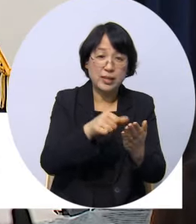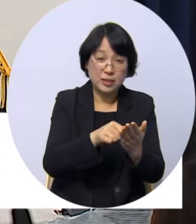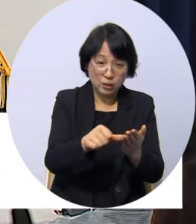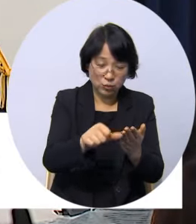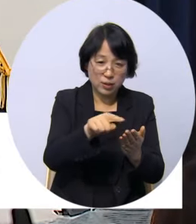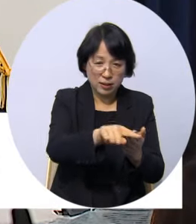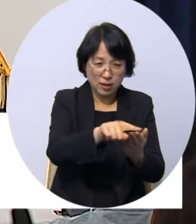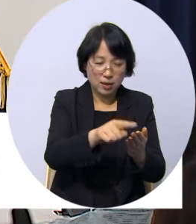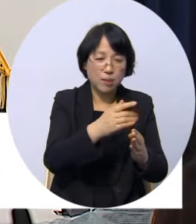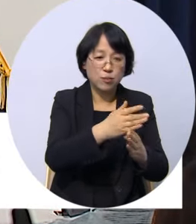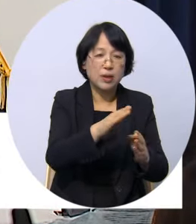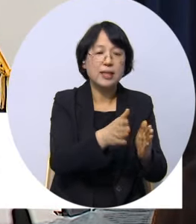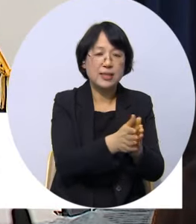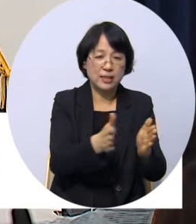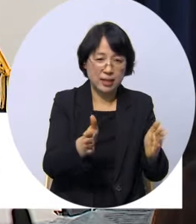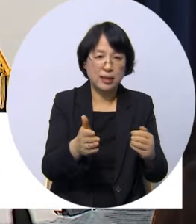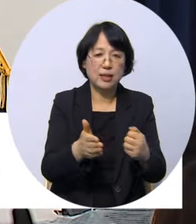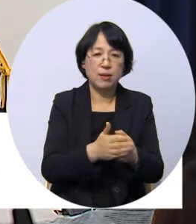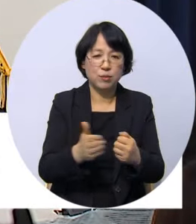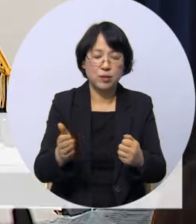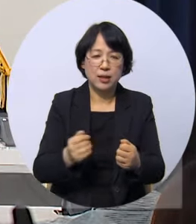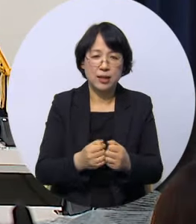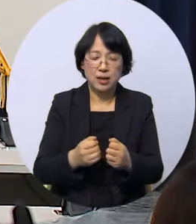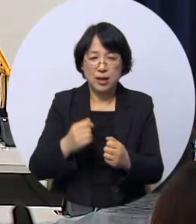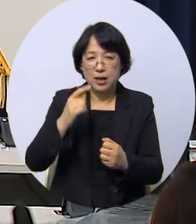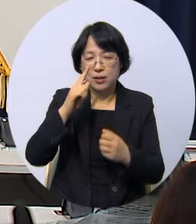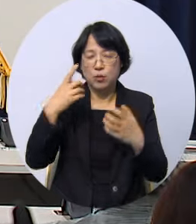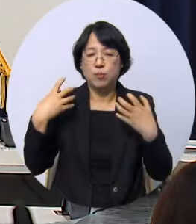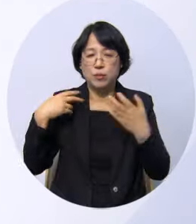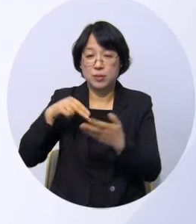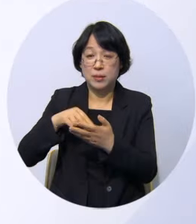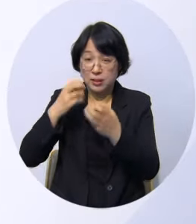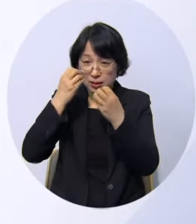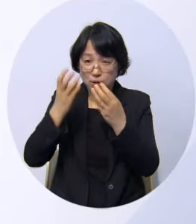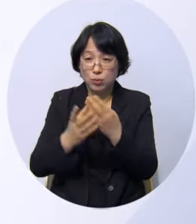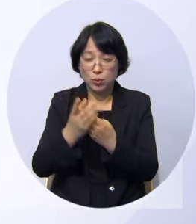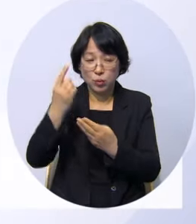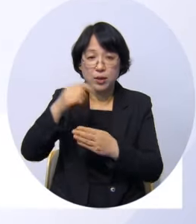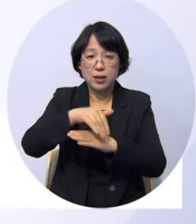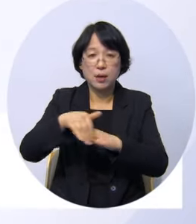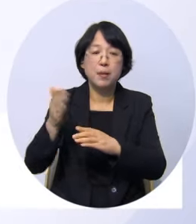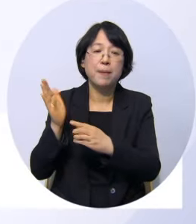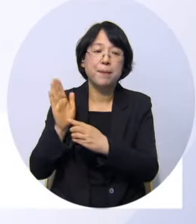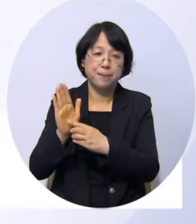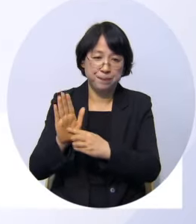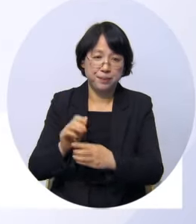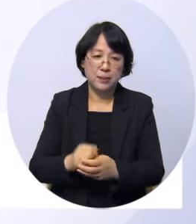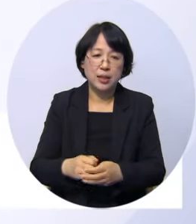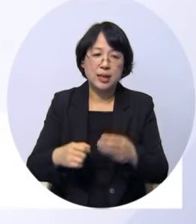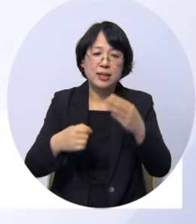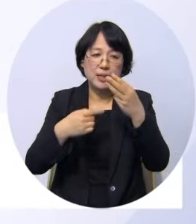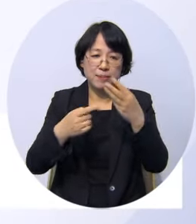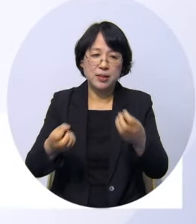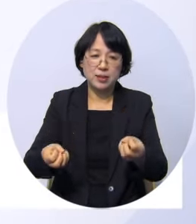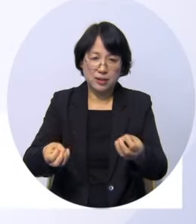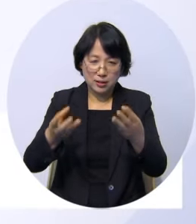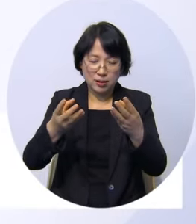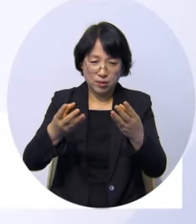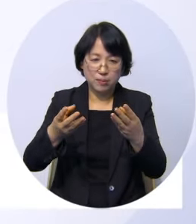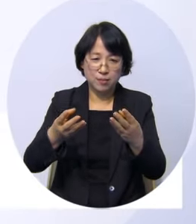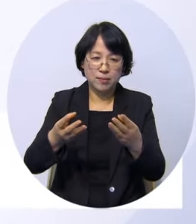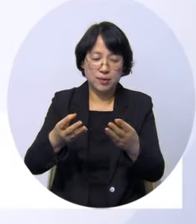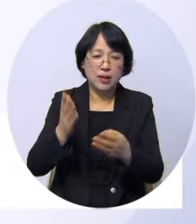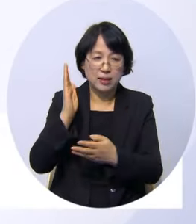역사적 헌법적 책을 담은 새로운 통일 구상을 마련합니다 3일절 기념사 의미를 담고